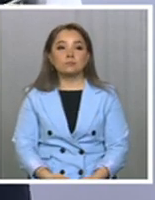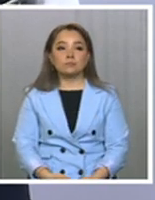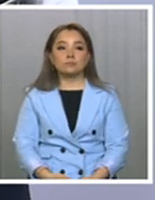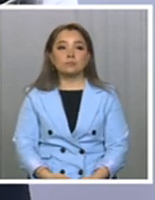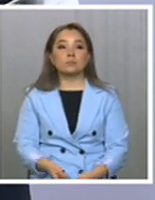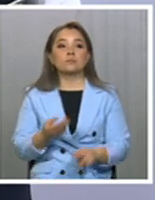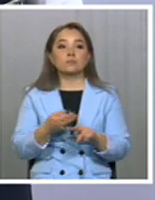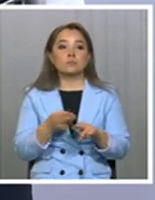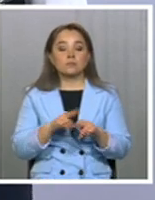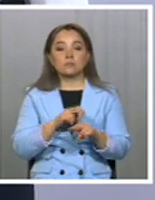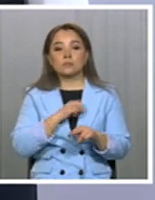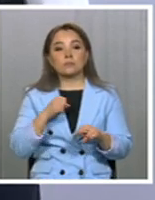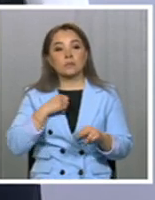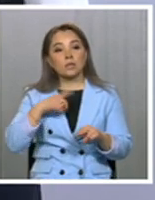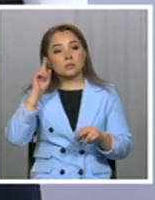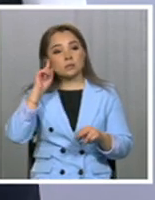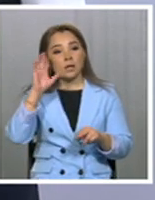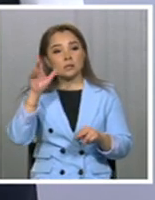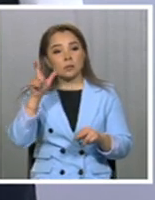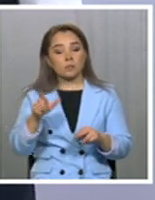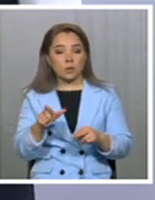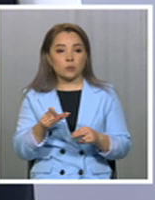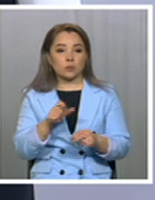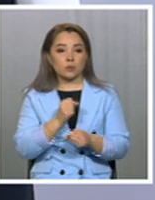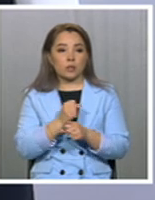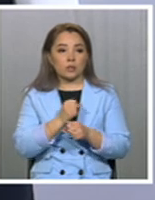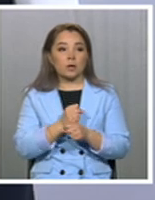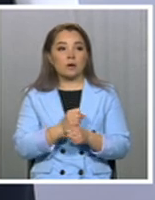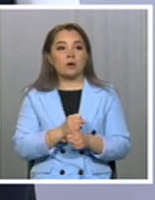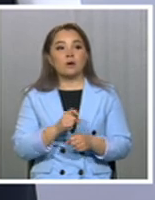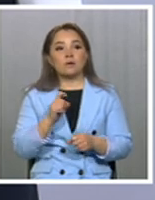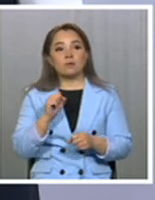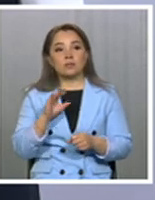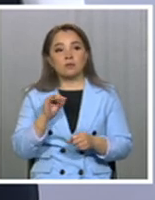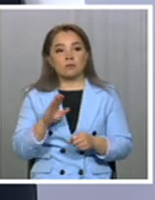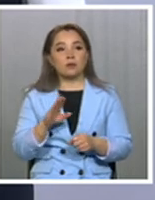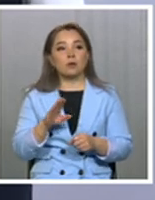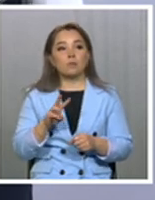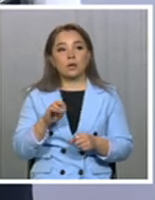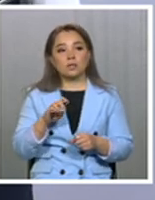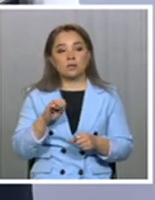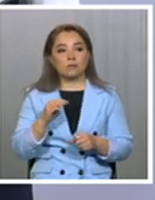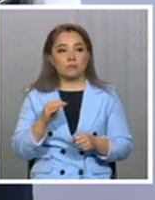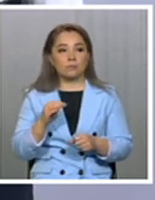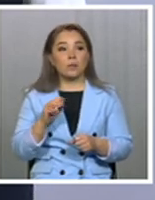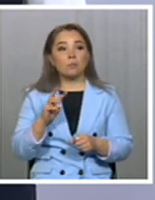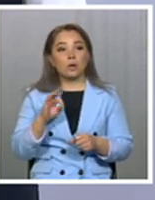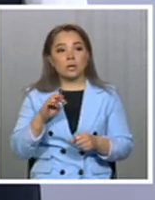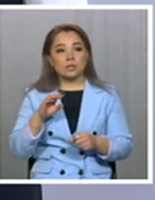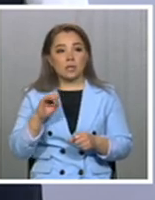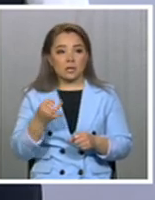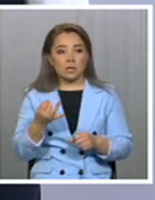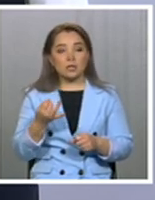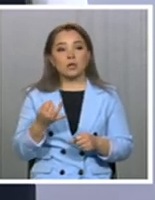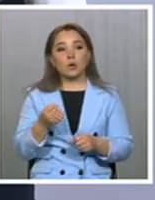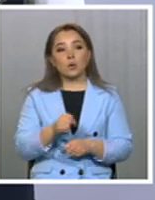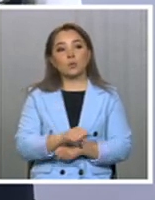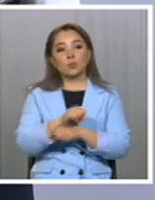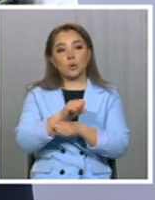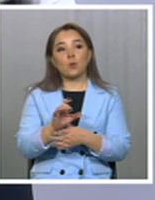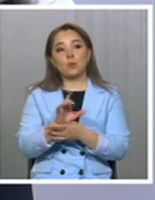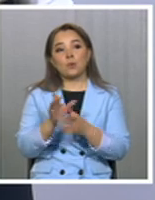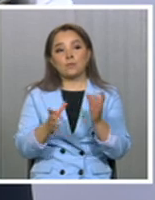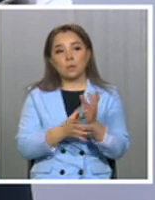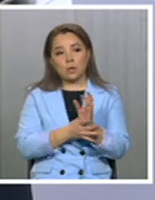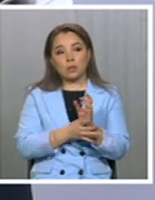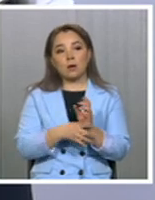Оның ең танымал туындылары бұл Вақық, Моисей, Көтеріске шыққан құл, Хал